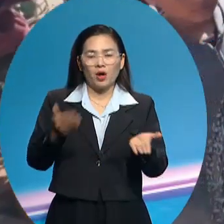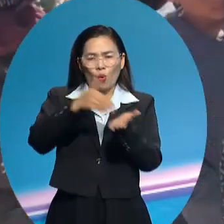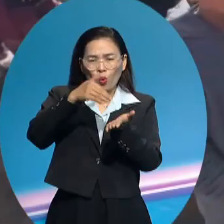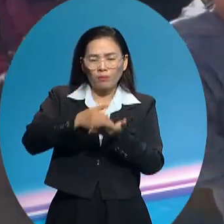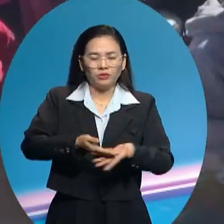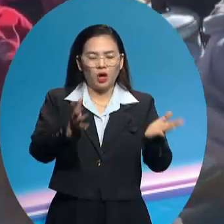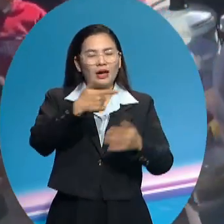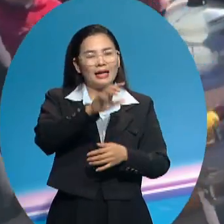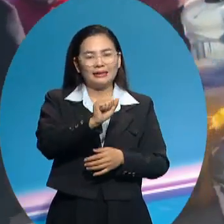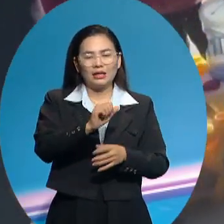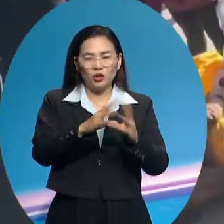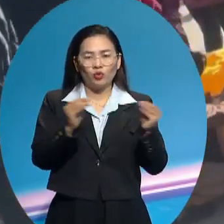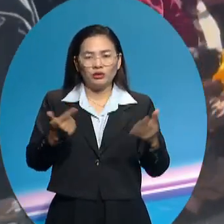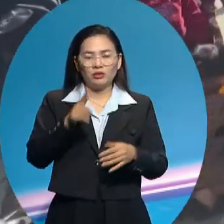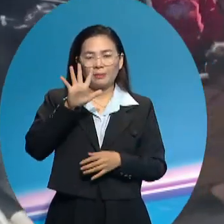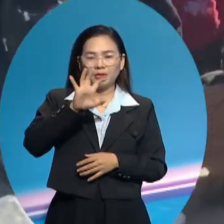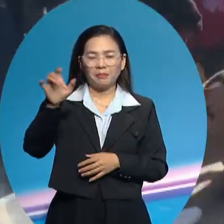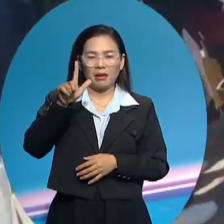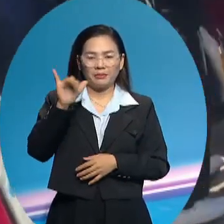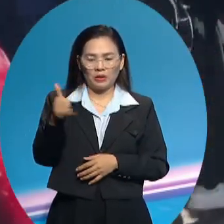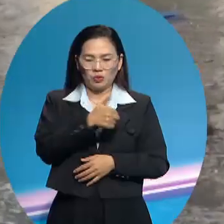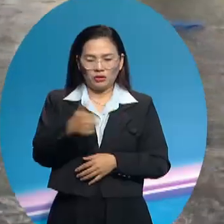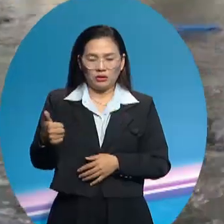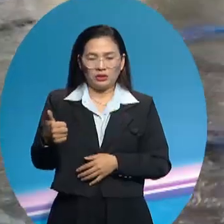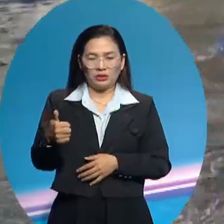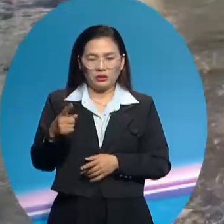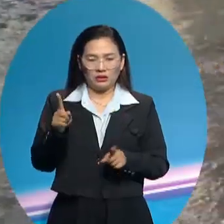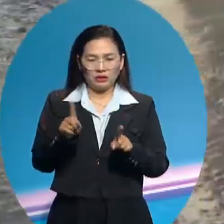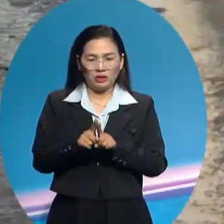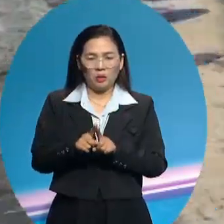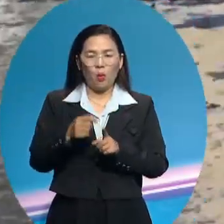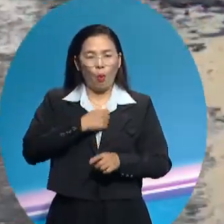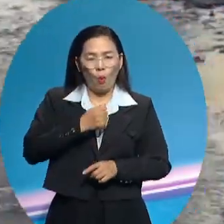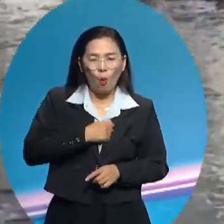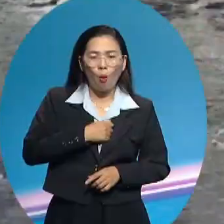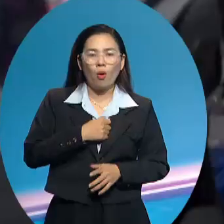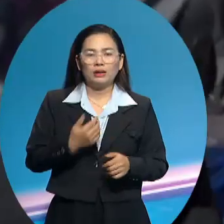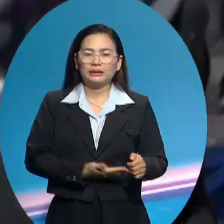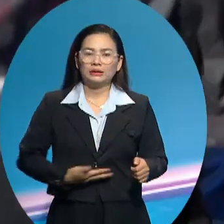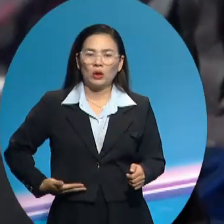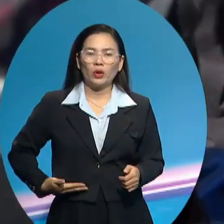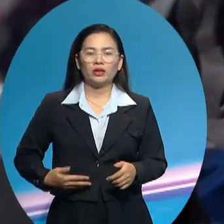trợ ở gaza nơi 576.000 người chiếm 1/4 dân số lãnh thổ này đang cần kề nạn đói